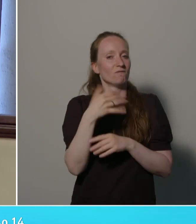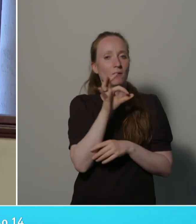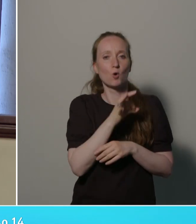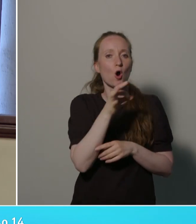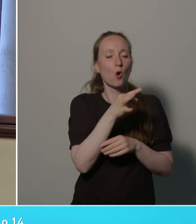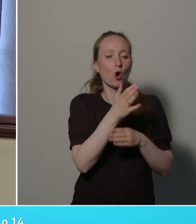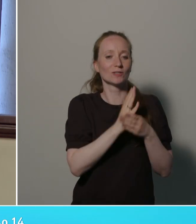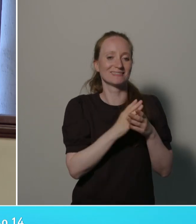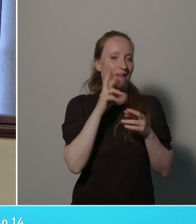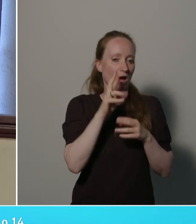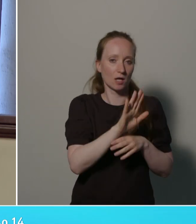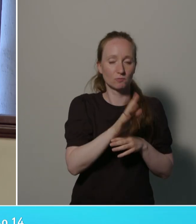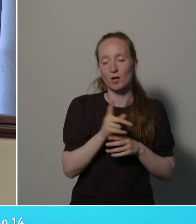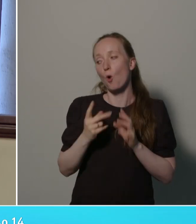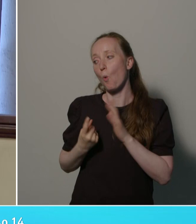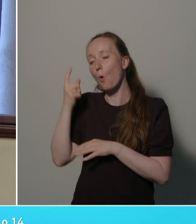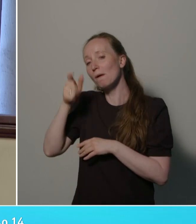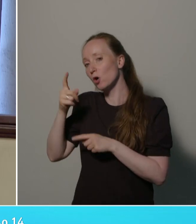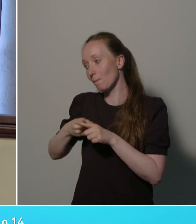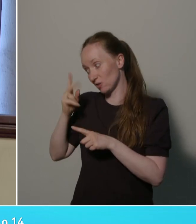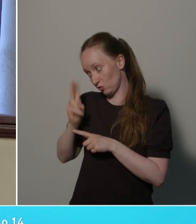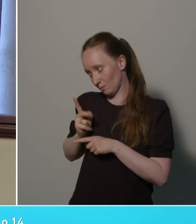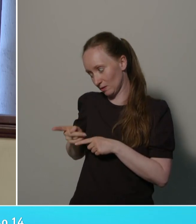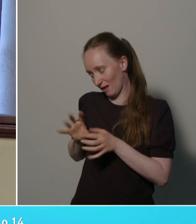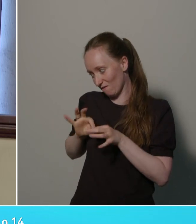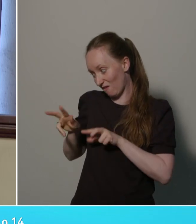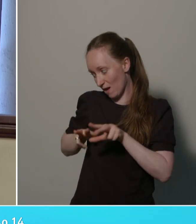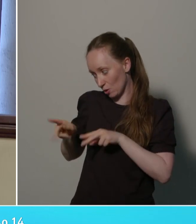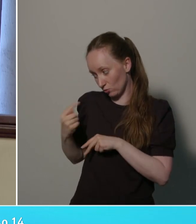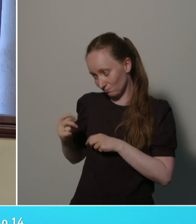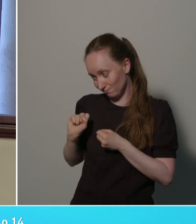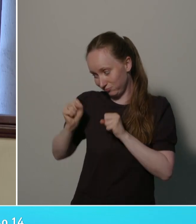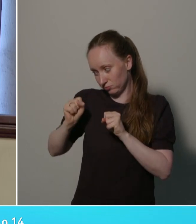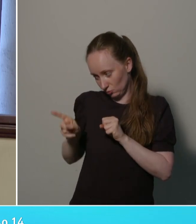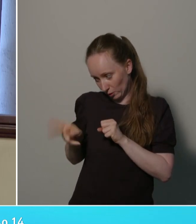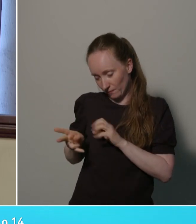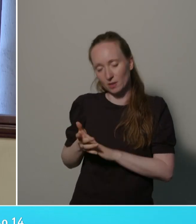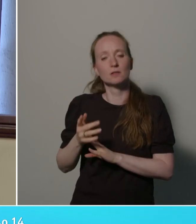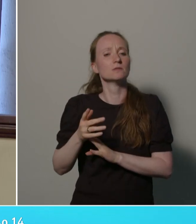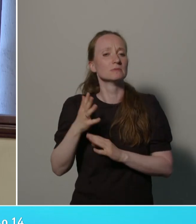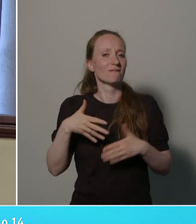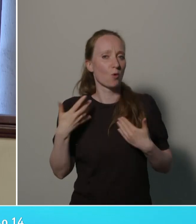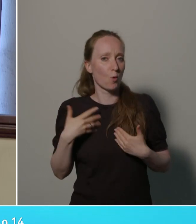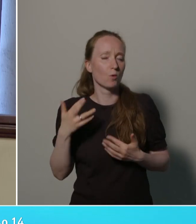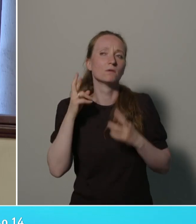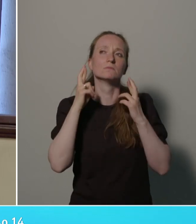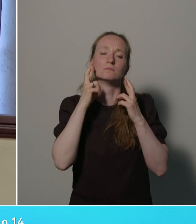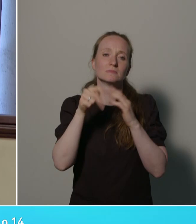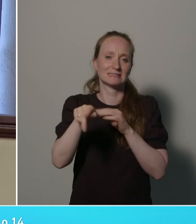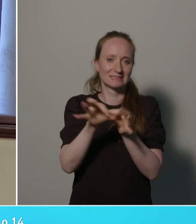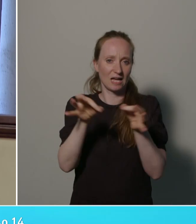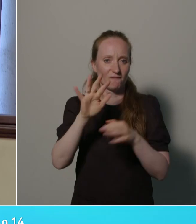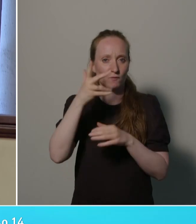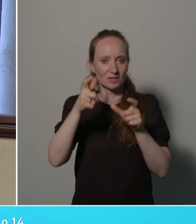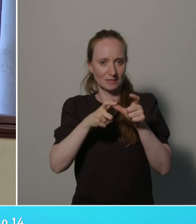sondern, jetzt gucke ich mal den Oberbürgermeister an, sondern unter den Zeichen der Verwaltung. Und ich würde mich freuen, wenn an diesem Tag mit einem dementsprechenden Ergebnis diese